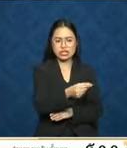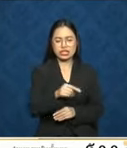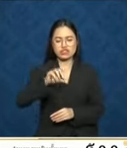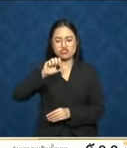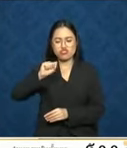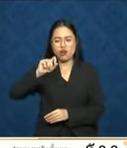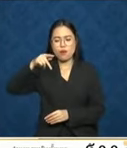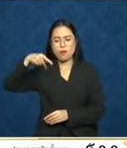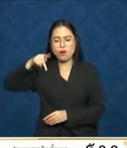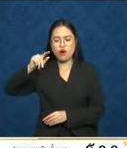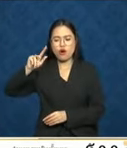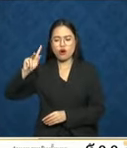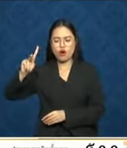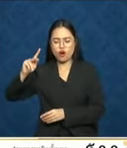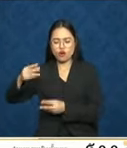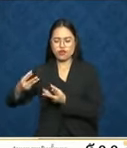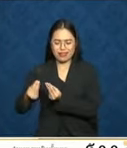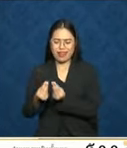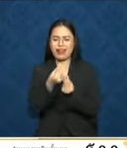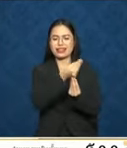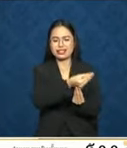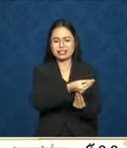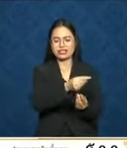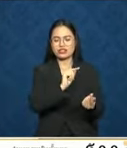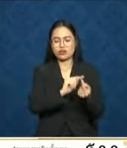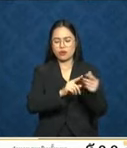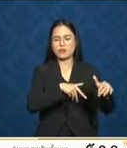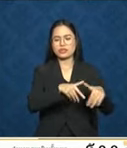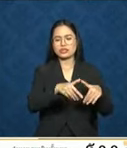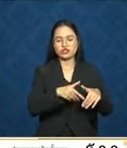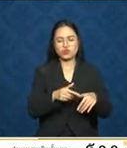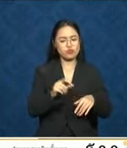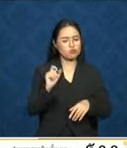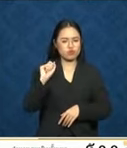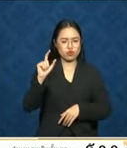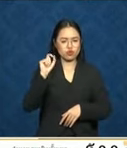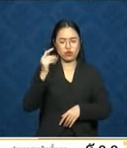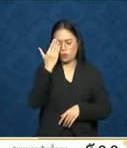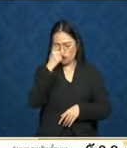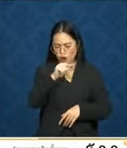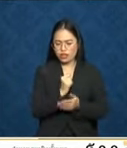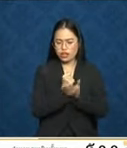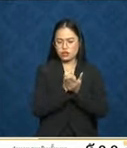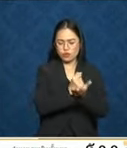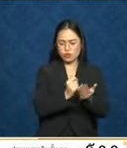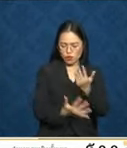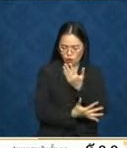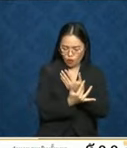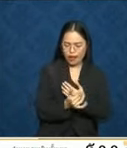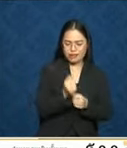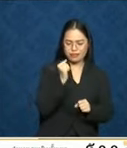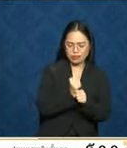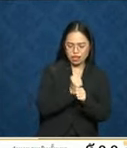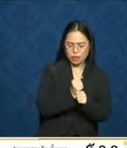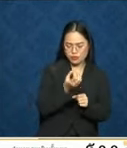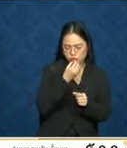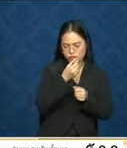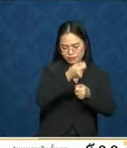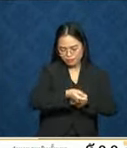ปก 4-01 คืนให้แก่พวกเขาโดยเร็วด้วยครับเพื่อที่พวกเขาจะได้มีโอกาสมีที่ทำกินมีชีวิต